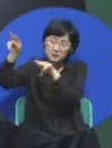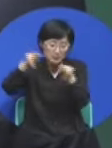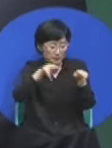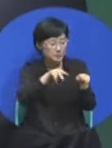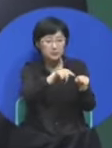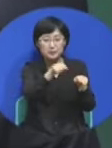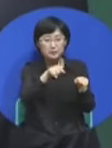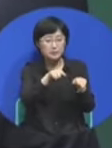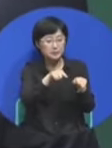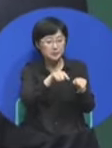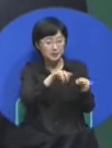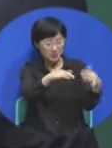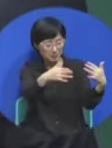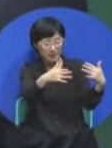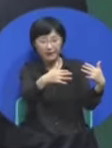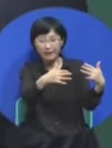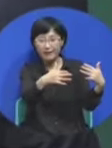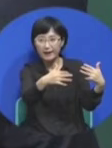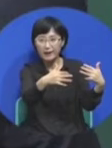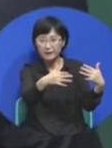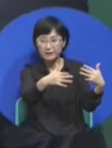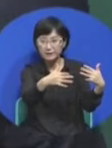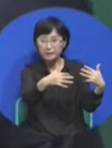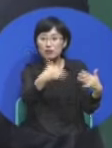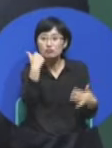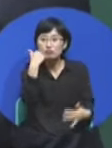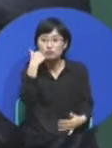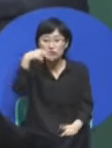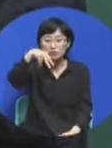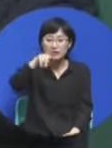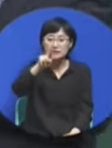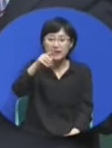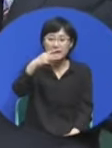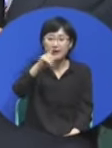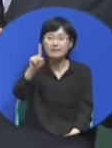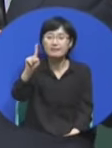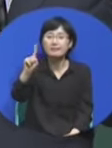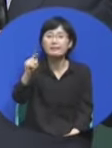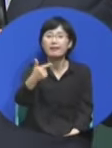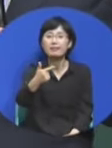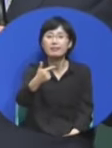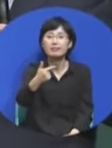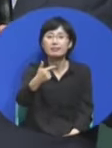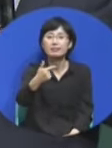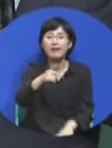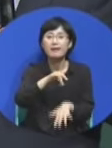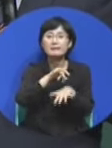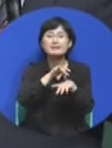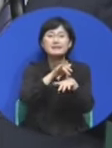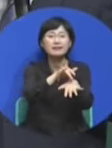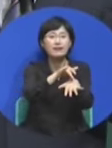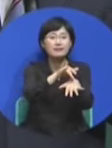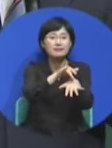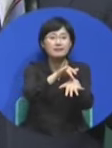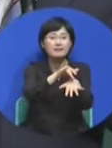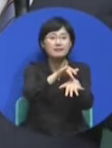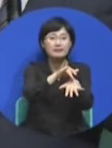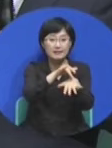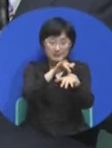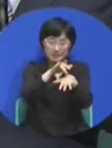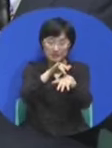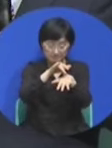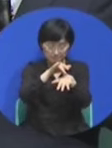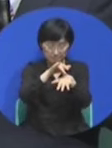사실은 요 존재가 사탄이라는 존재로 인간 공중 권세를 잡고 인간을